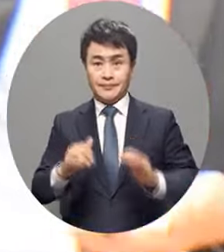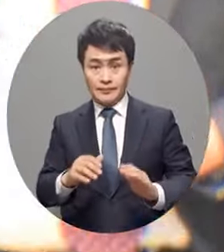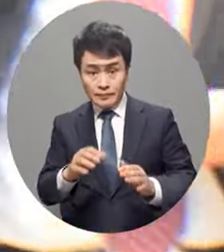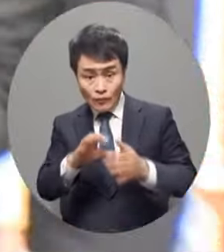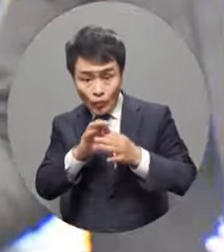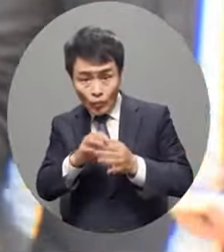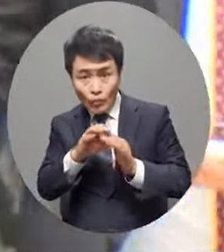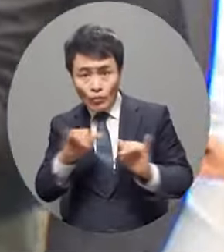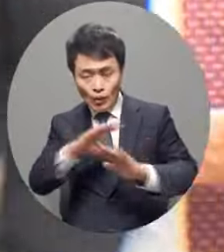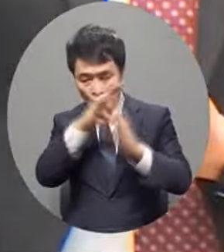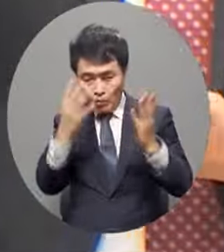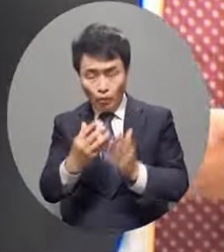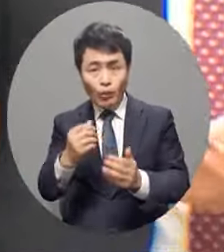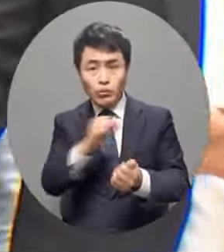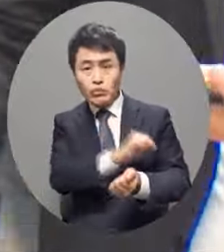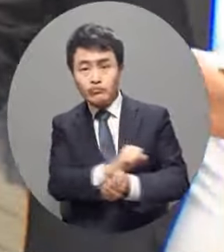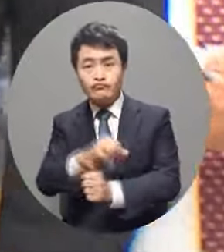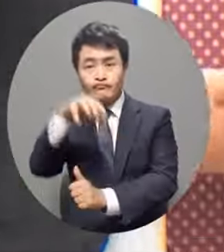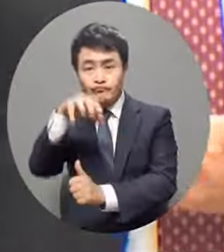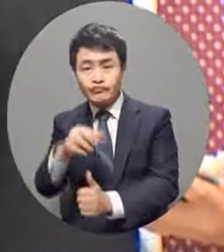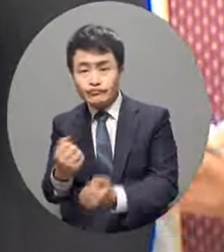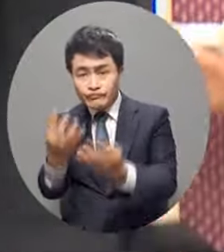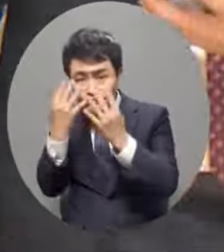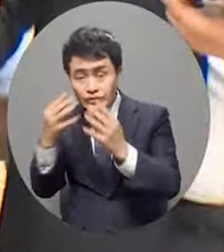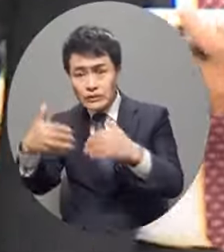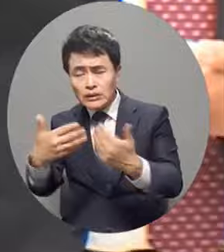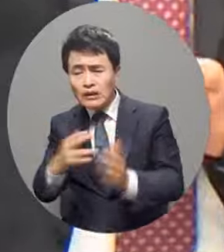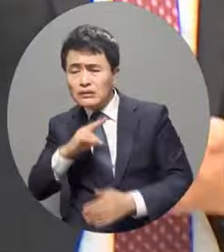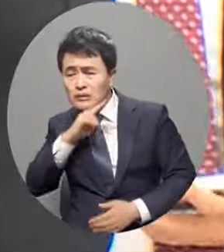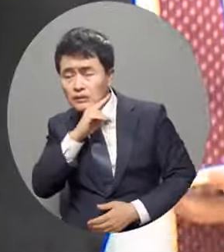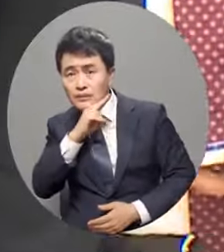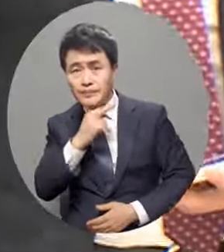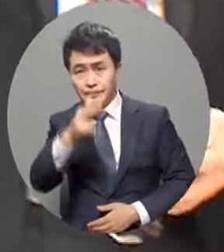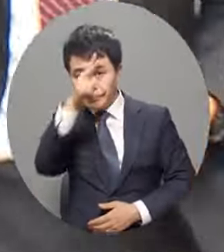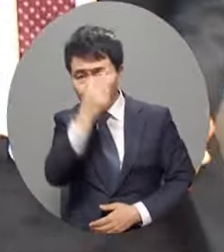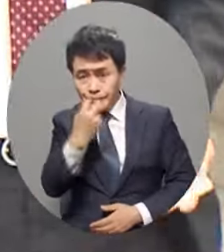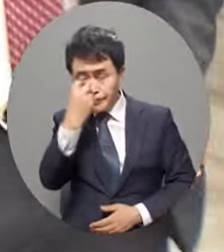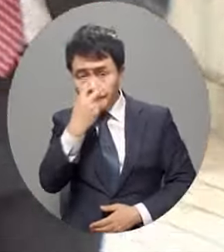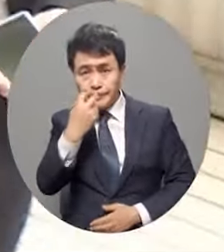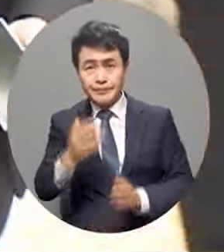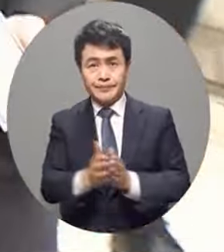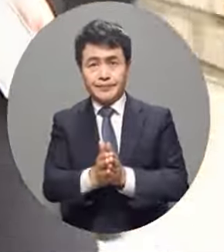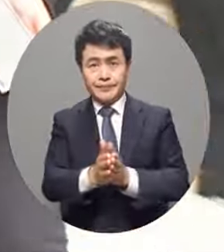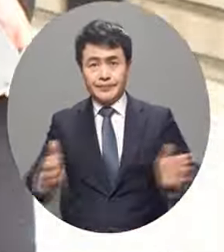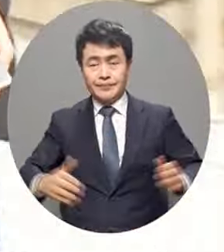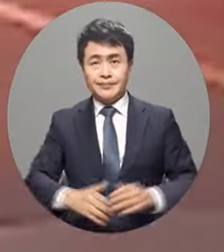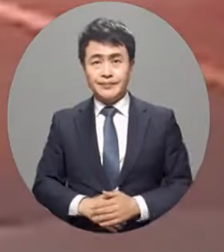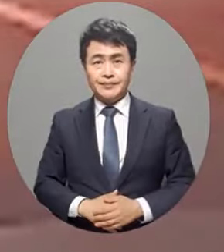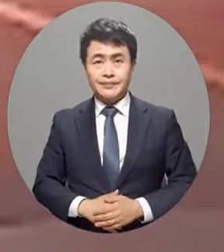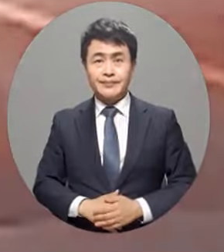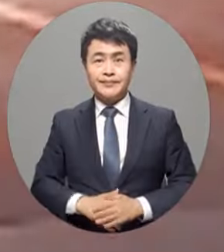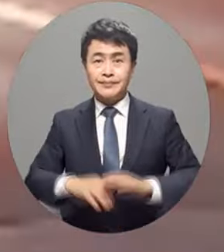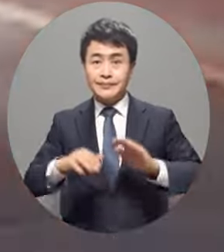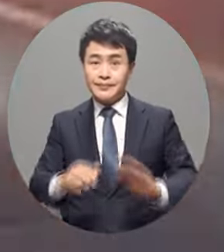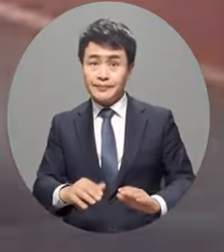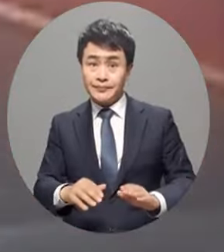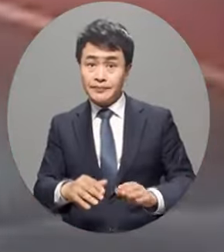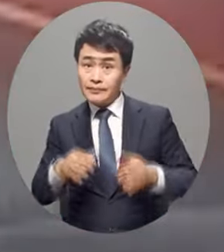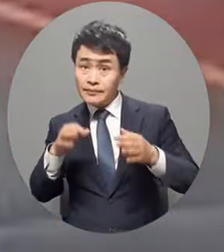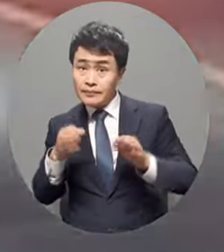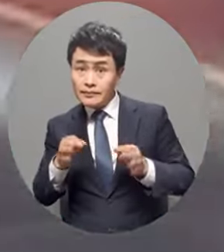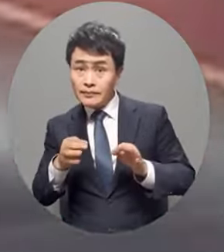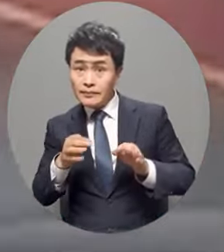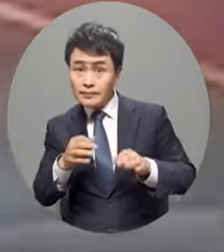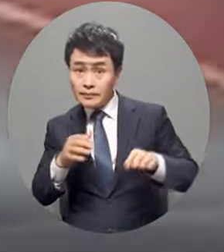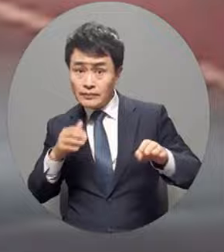관련자들이 모두 구속되면서 풀어야 할 의혹에 대한 경찰 수사가 본격화될 전망입니다 우선 김씨는